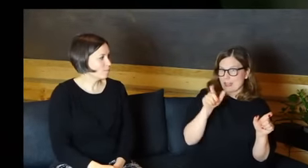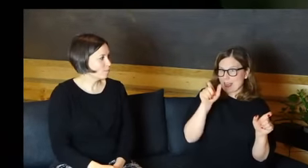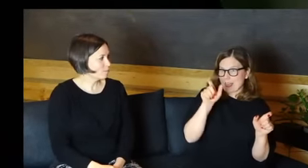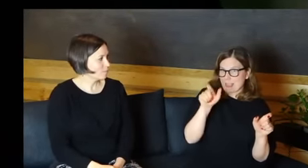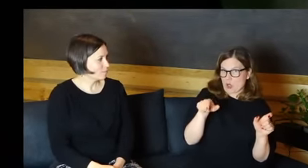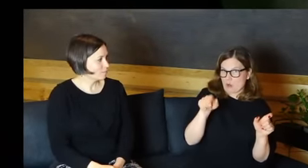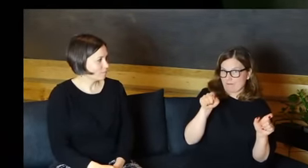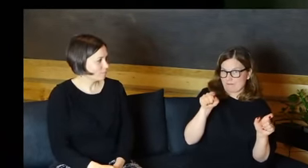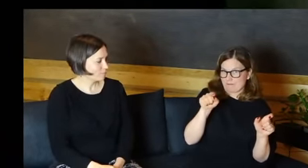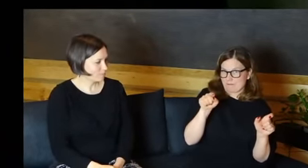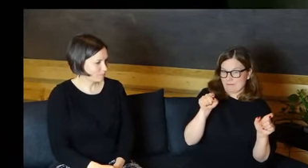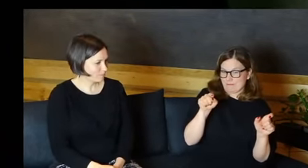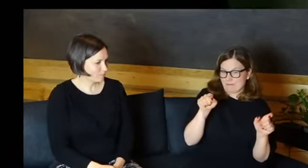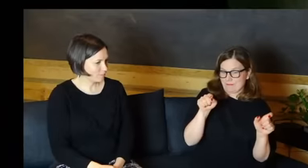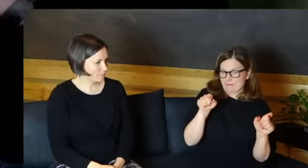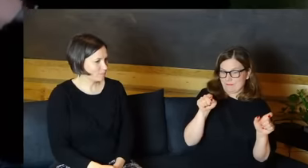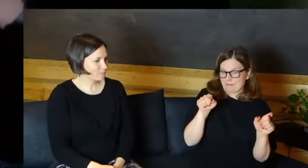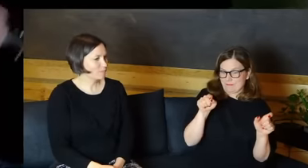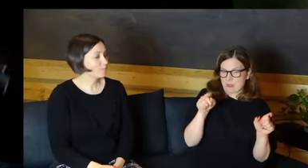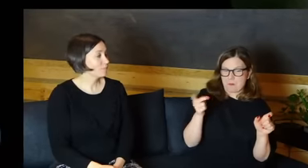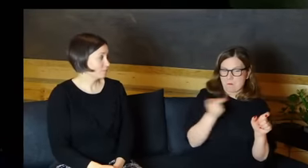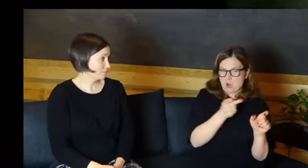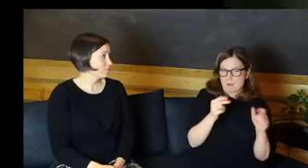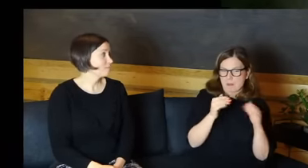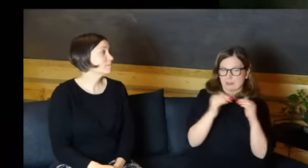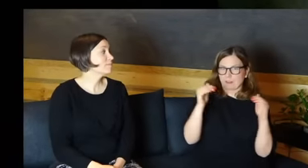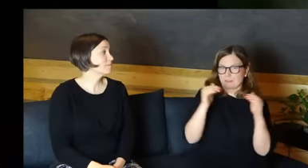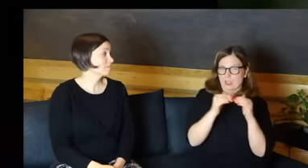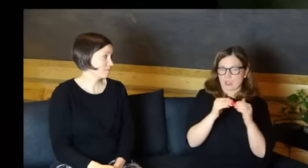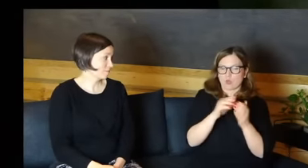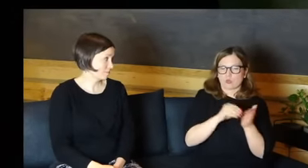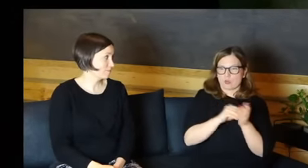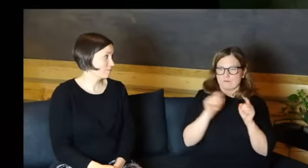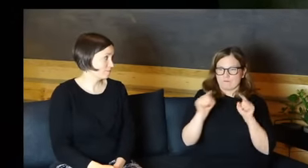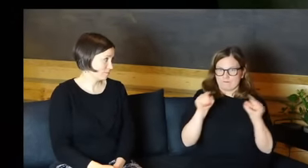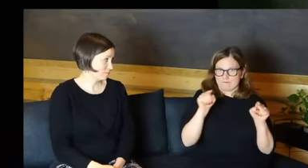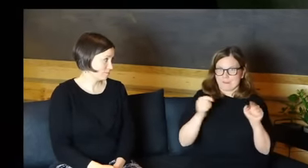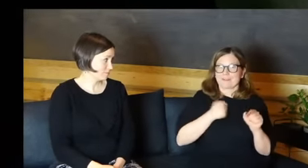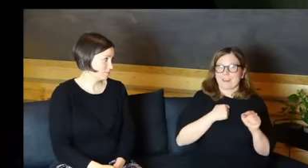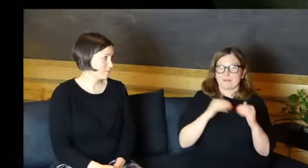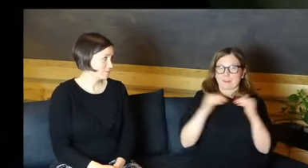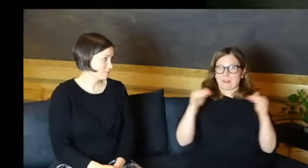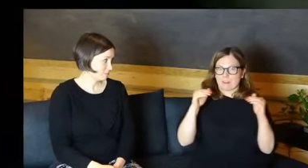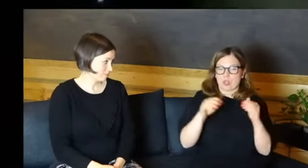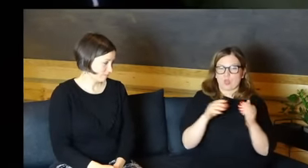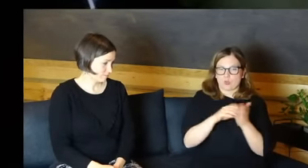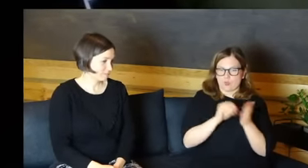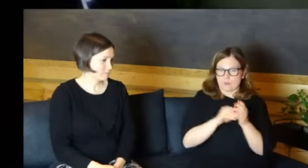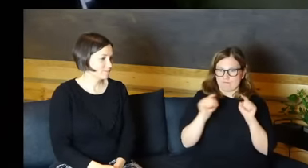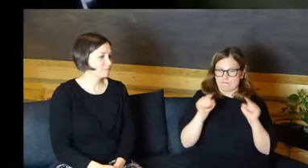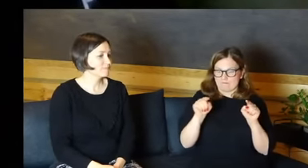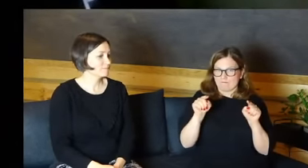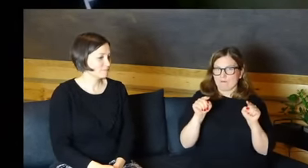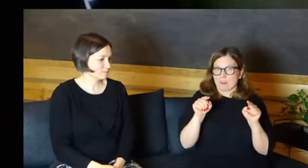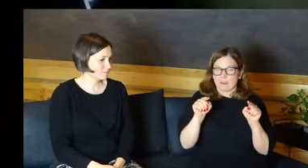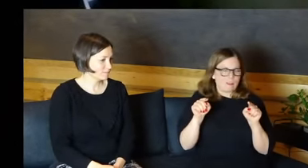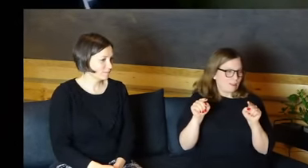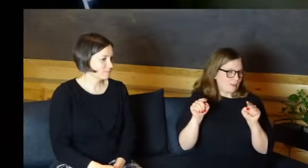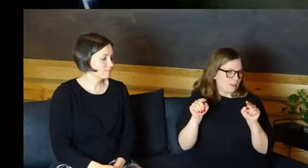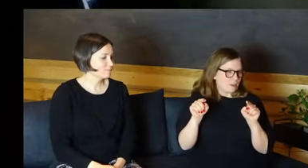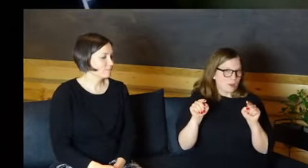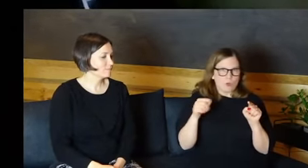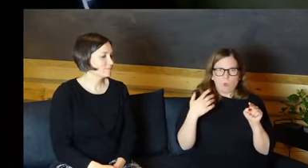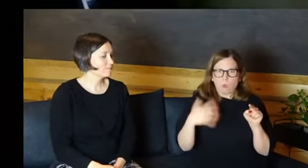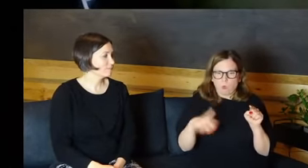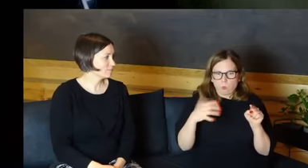toinen. Eli meni tasatulokseen tämä voittaja. Ja täältä katsotaan.